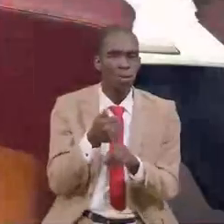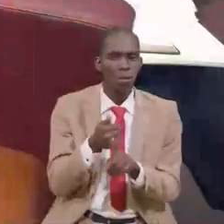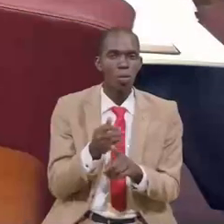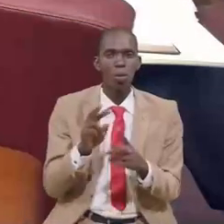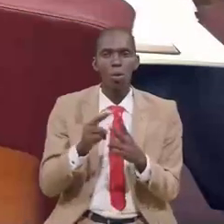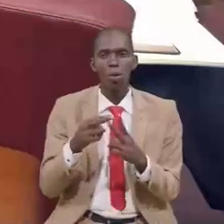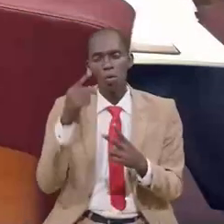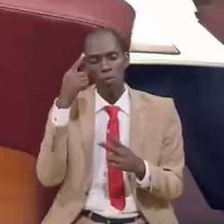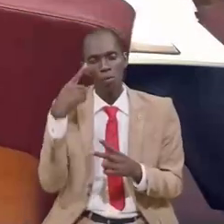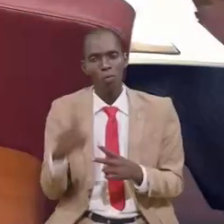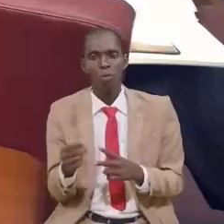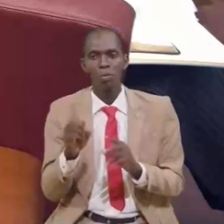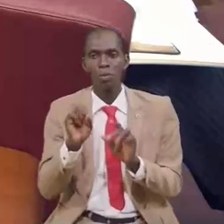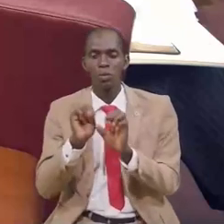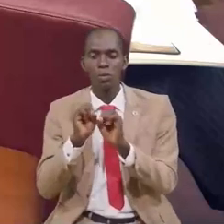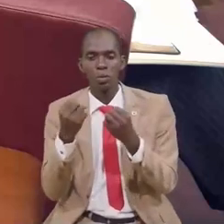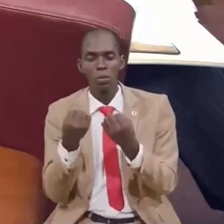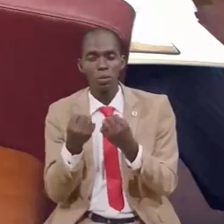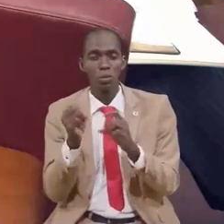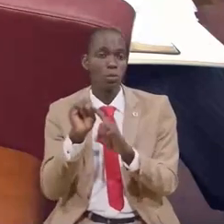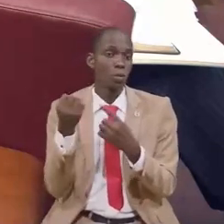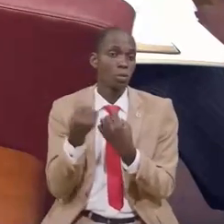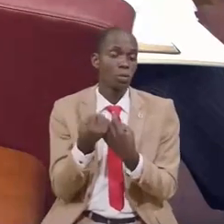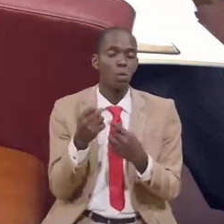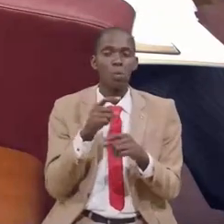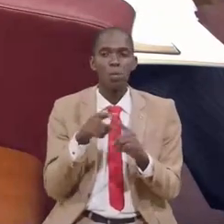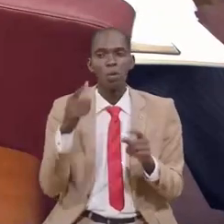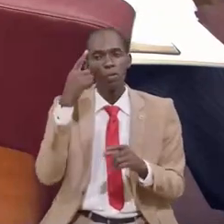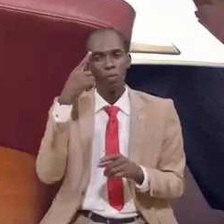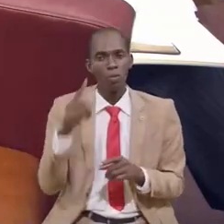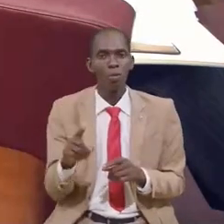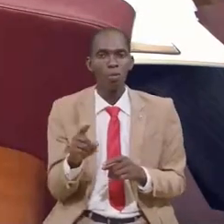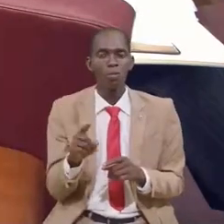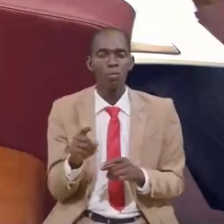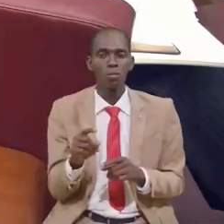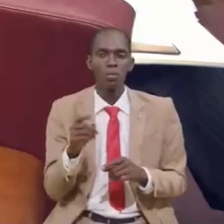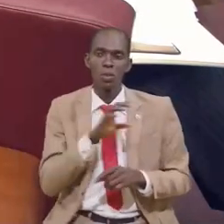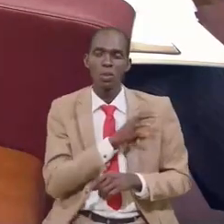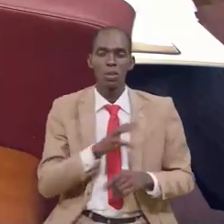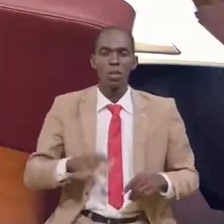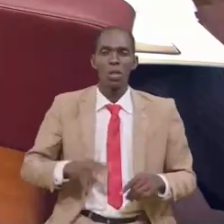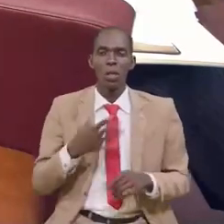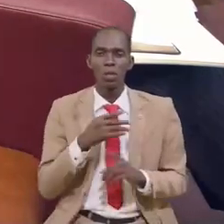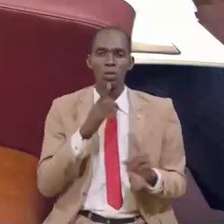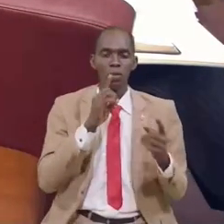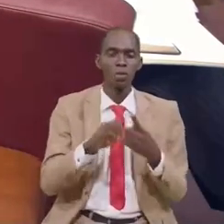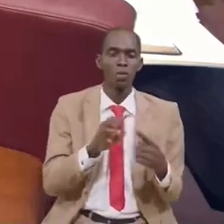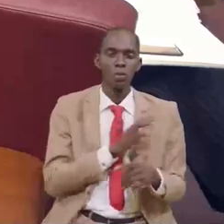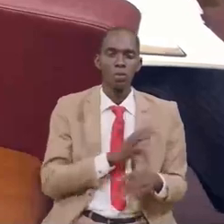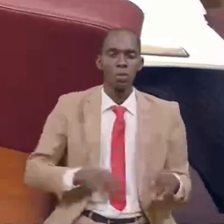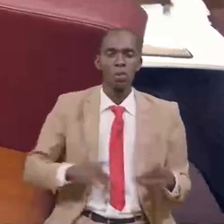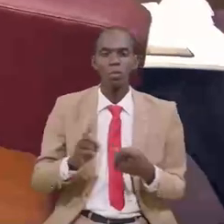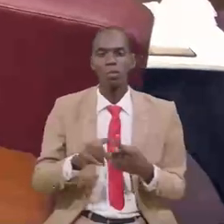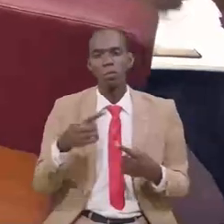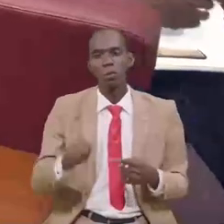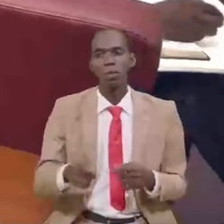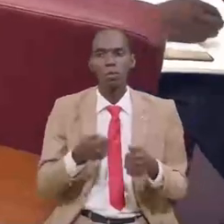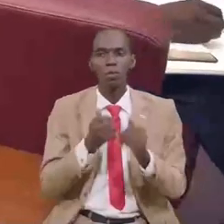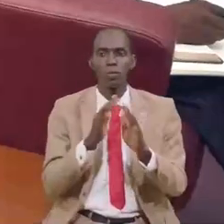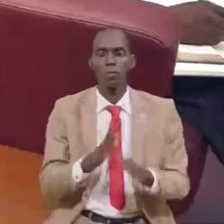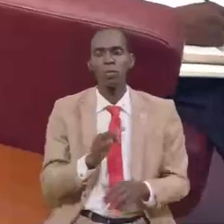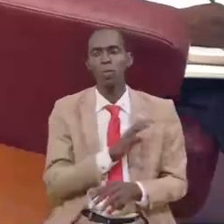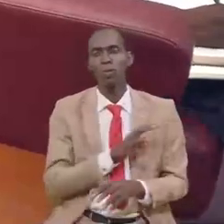pour Satan, elle a servi Christ et aux disciples de Christ. Premier point, nous allons voir